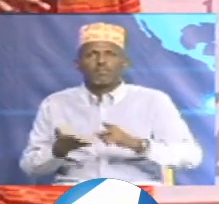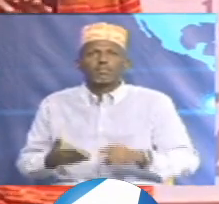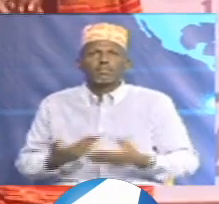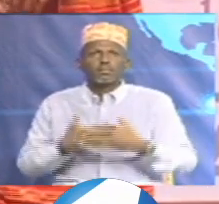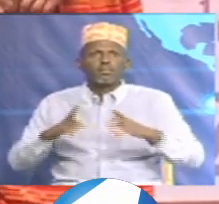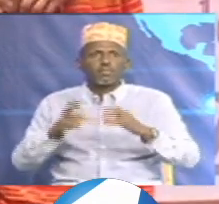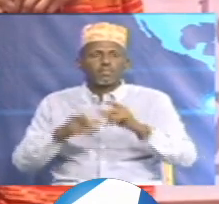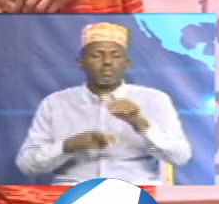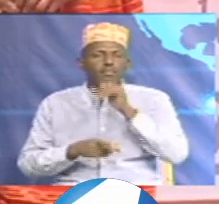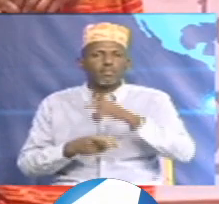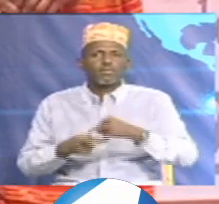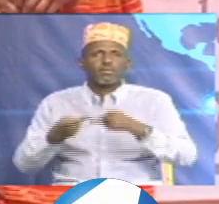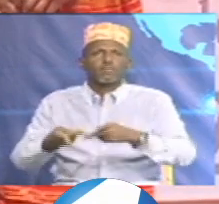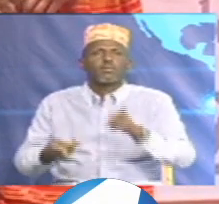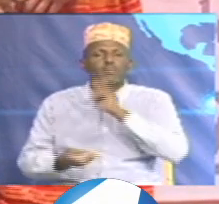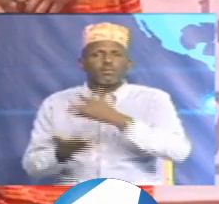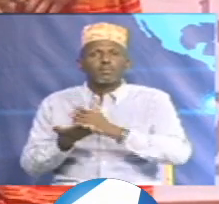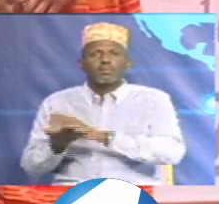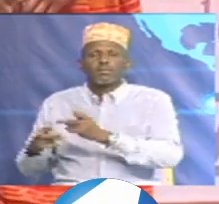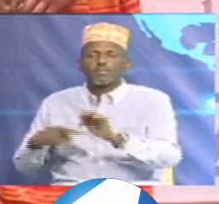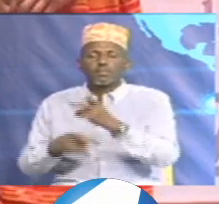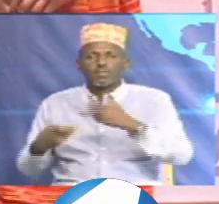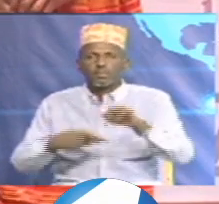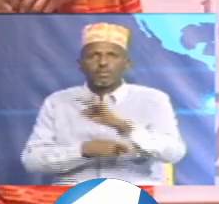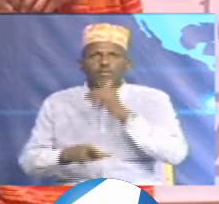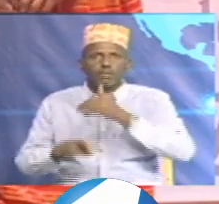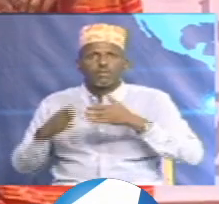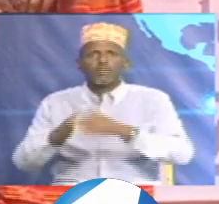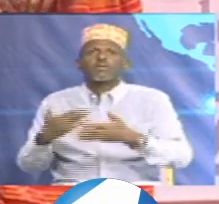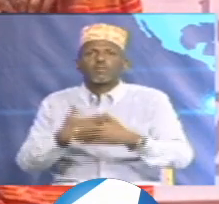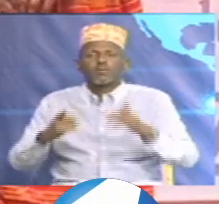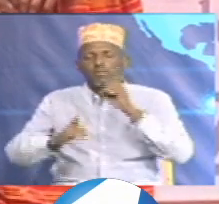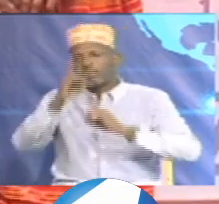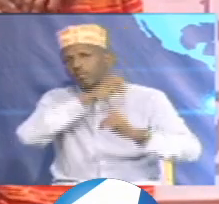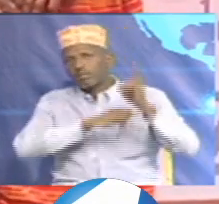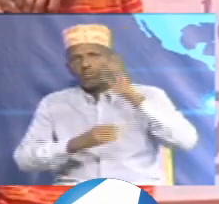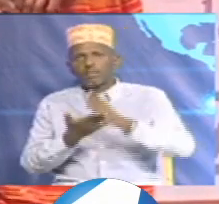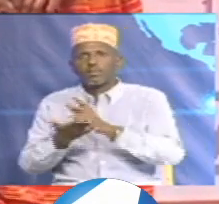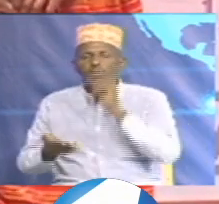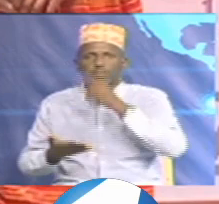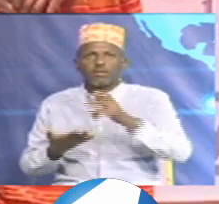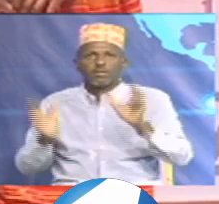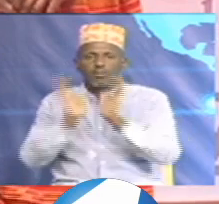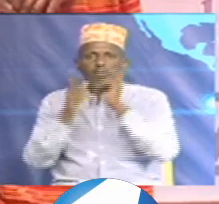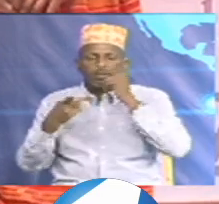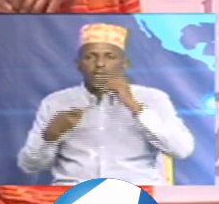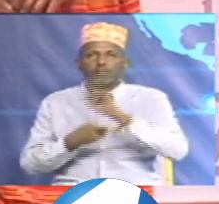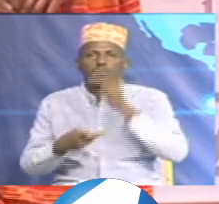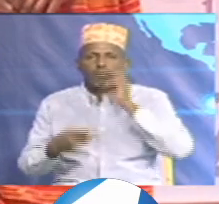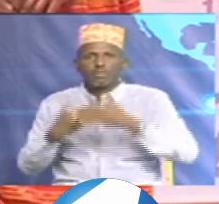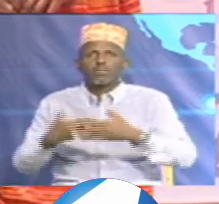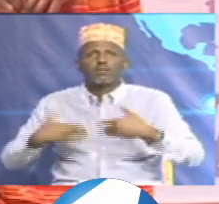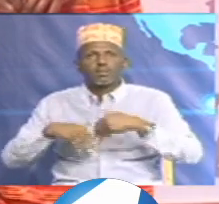de congressistes sans faire un bref rappel de l'histoire de notre parti, l'Union des partisans de